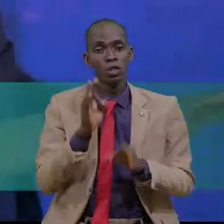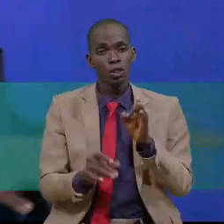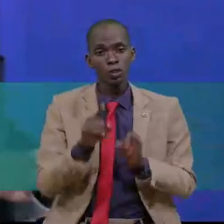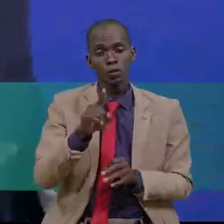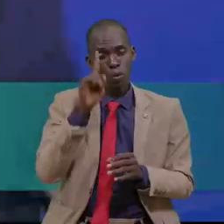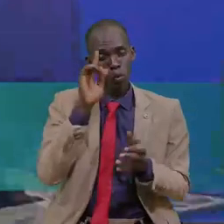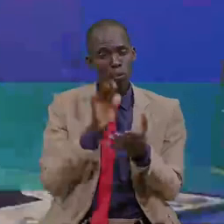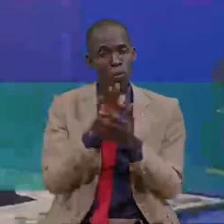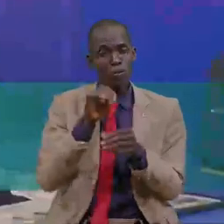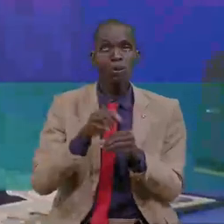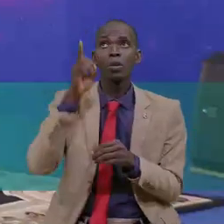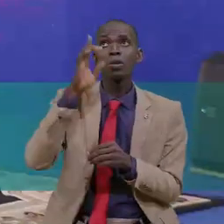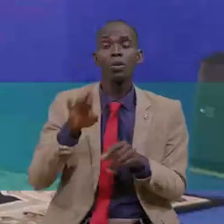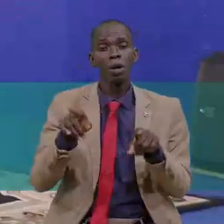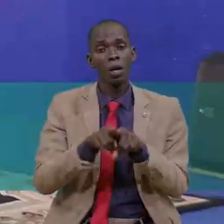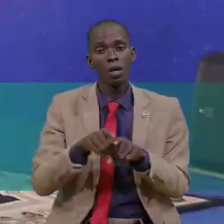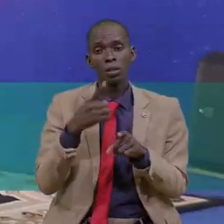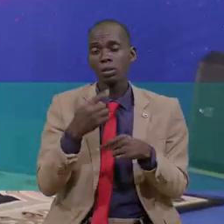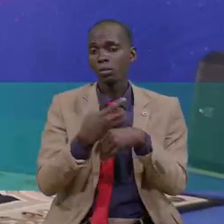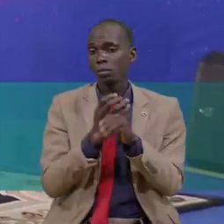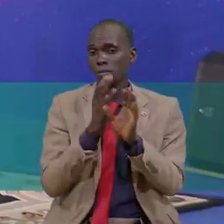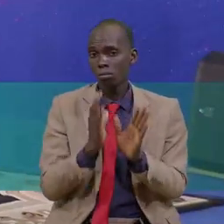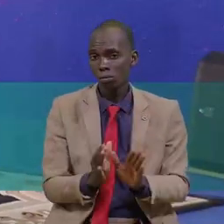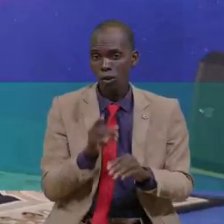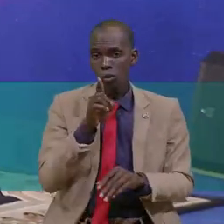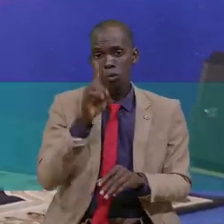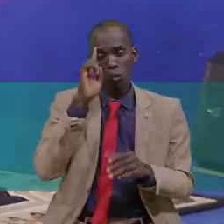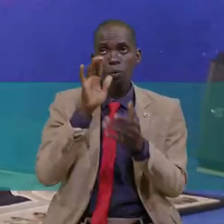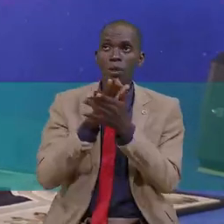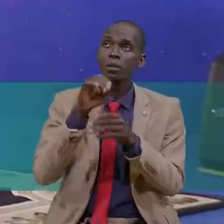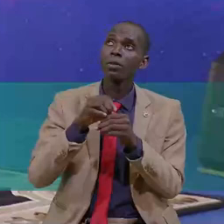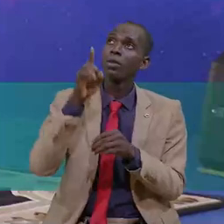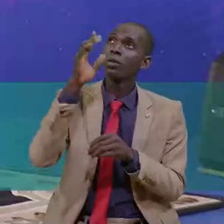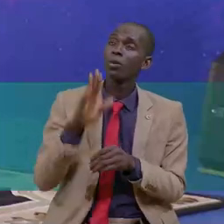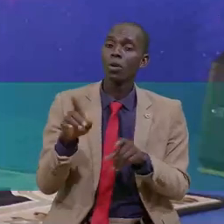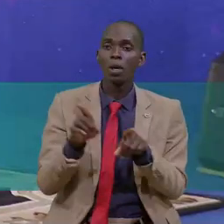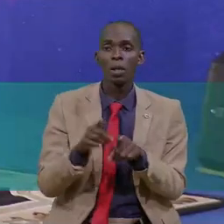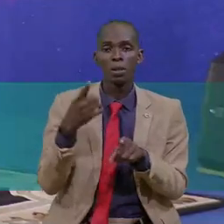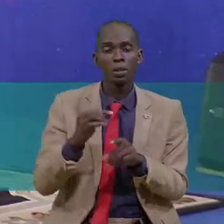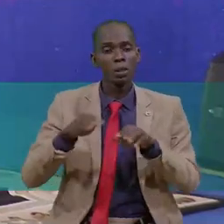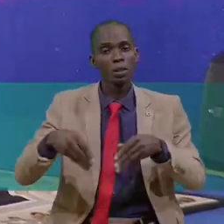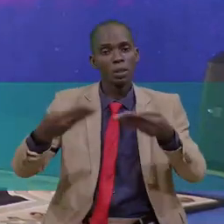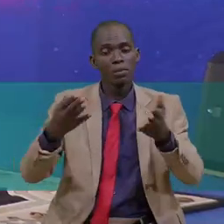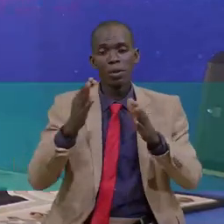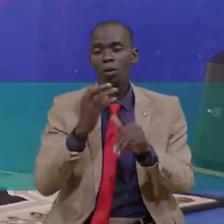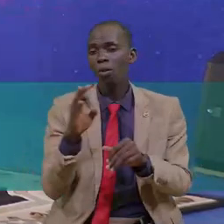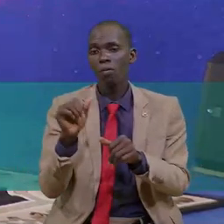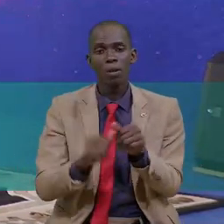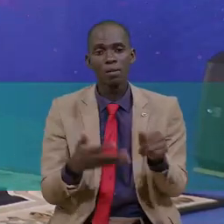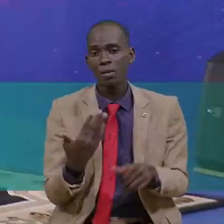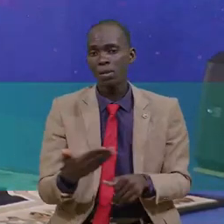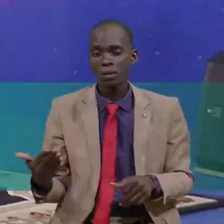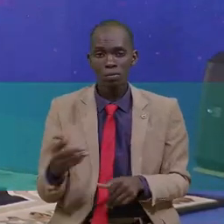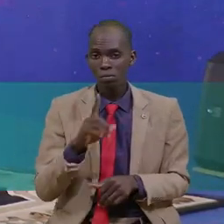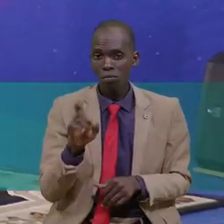croyez en Dieu comme créateur, si vous croyez en Dieu comme celui qui possède